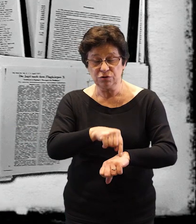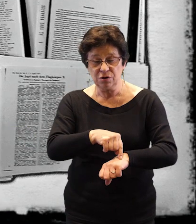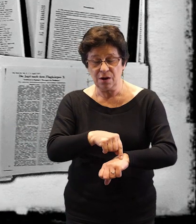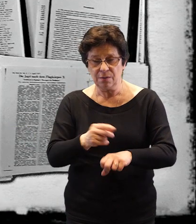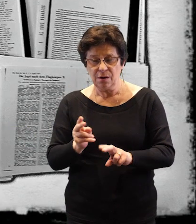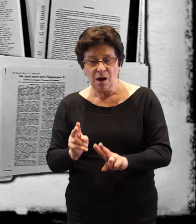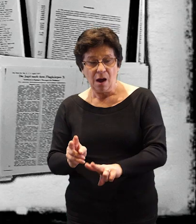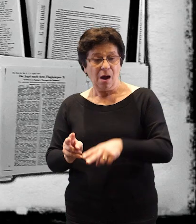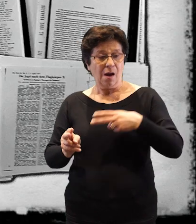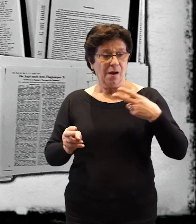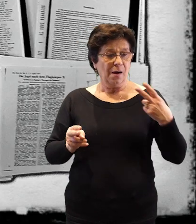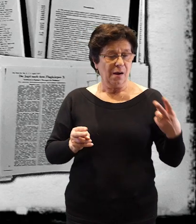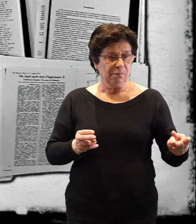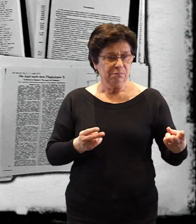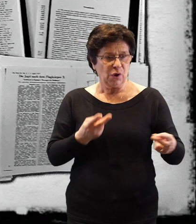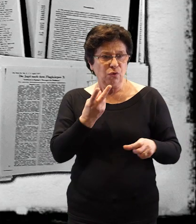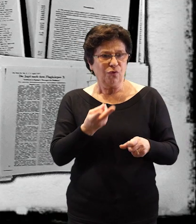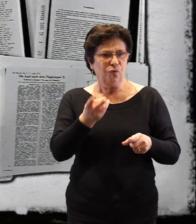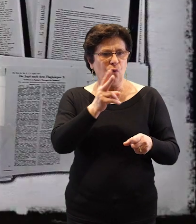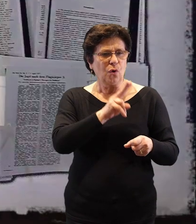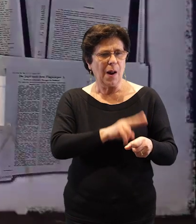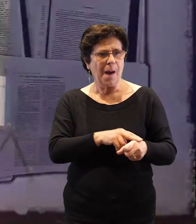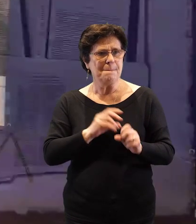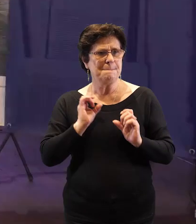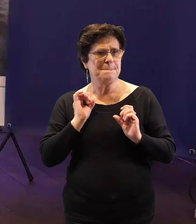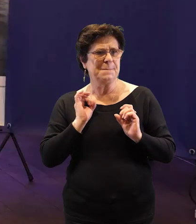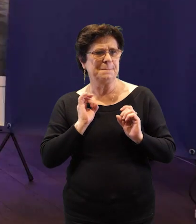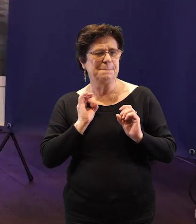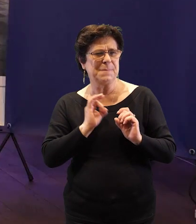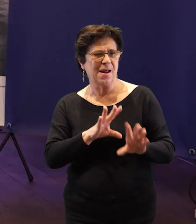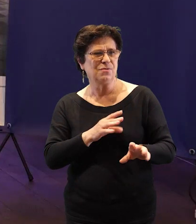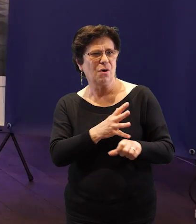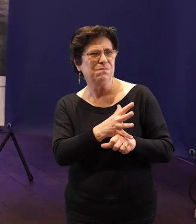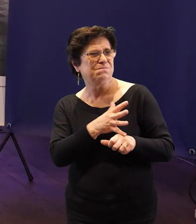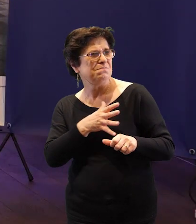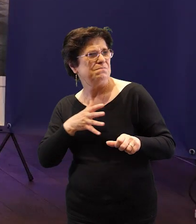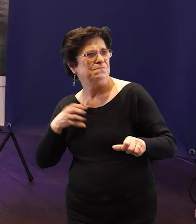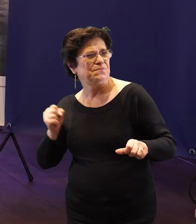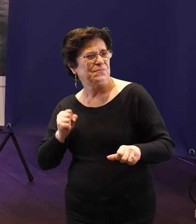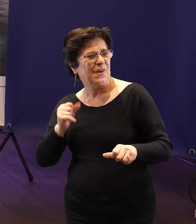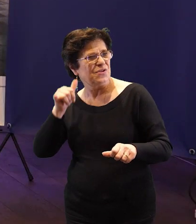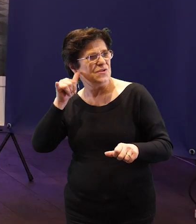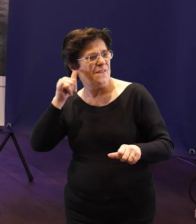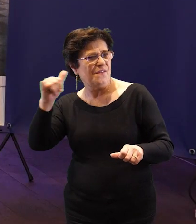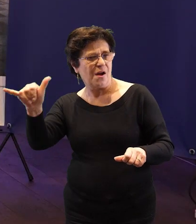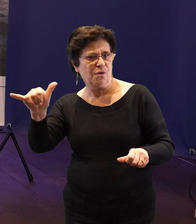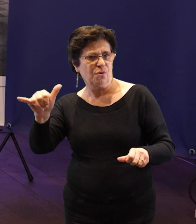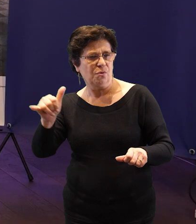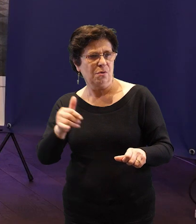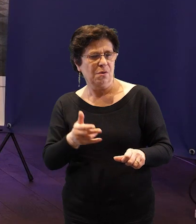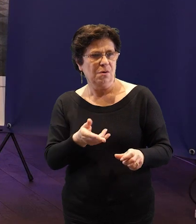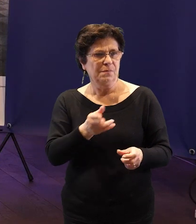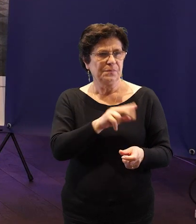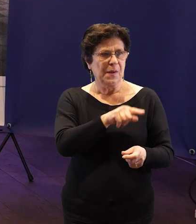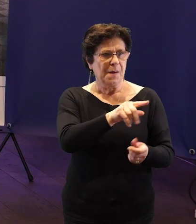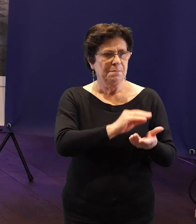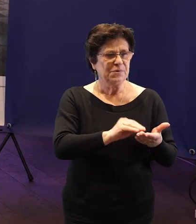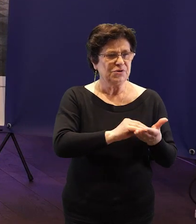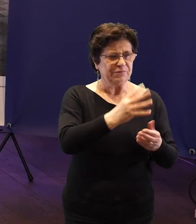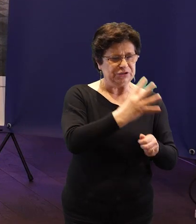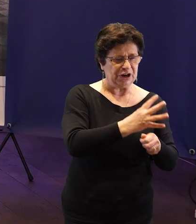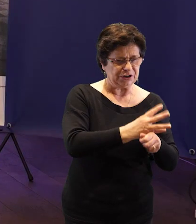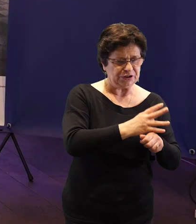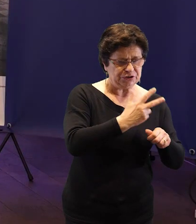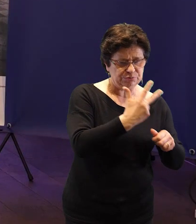z dwukrotną prędkością dźwięku. W jednym było napisane, że oblot tej konstrukcji był w 1943 roku, w innym,